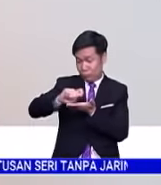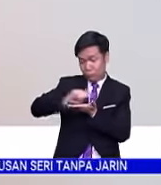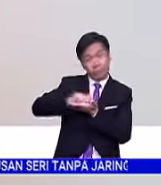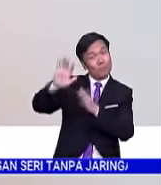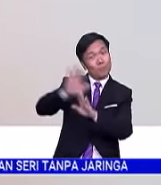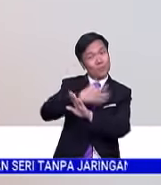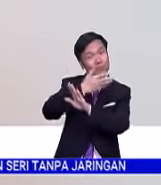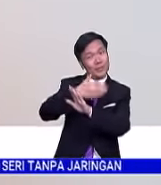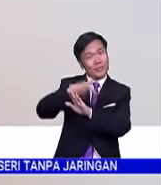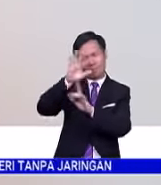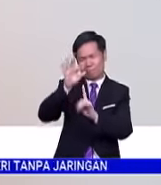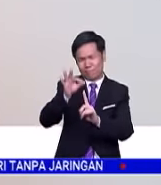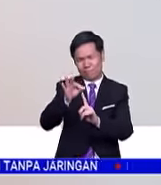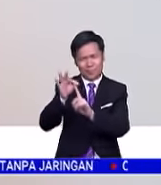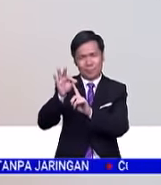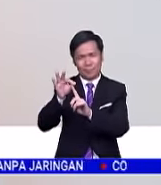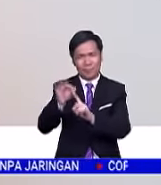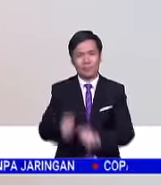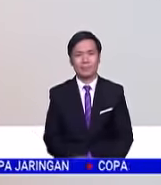keunikan.